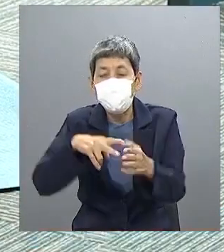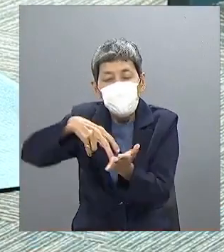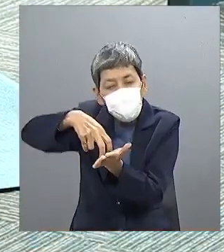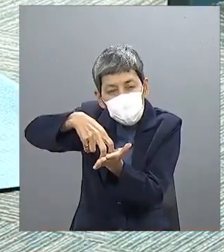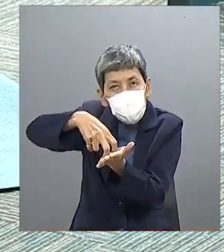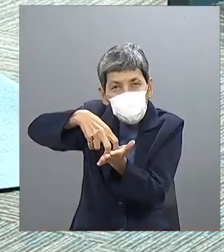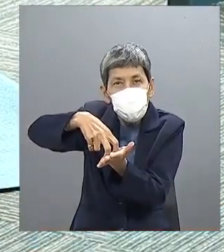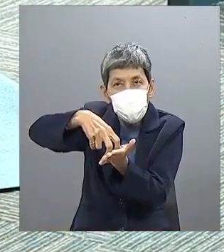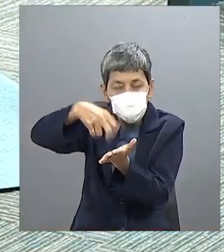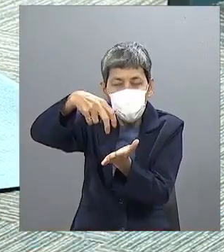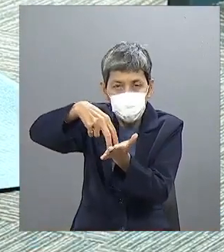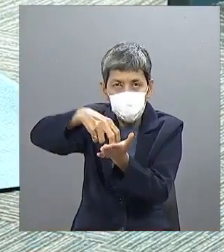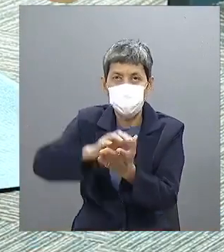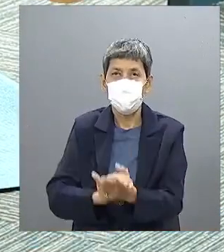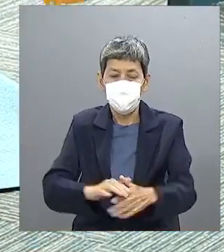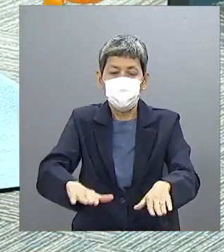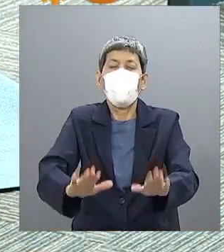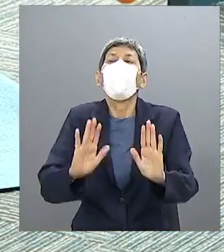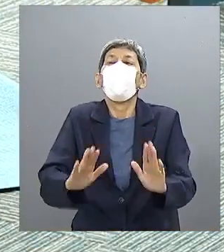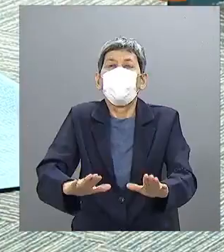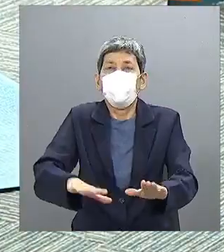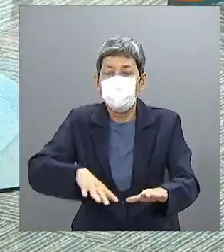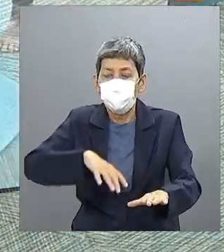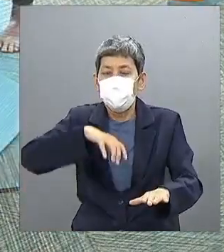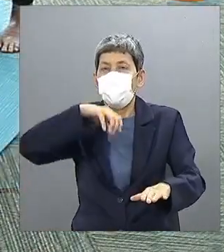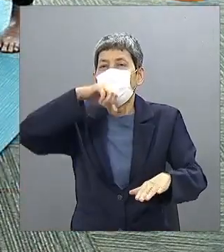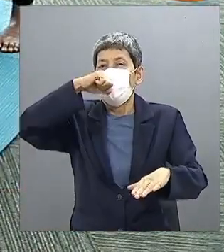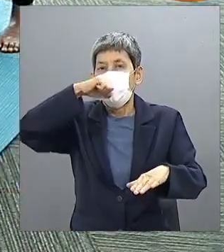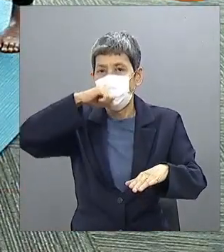หัวไหล่ผ่อนคลายหายใจยาวๆ